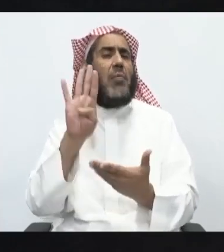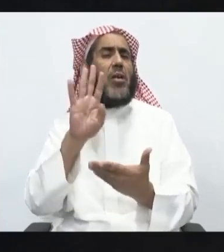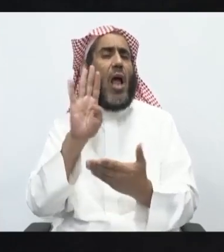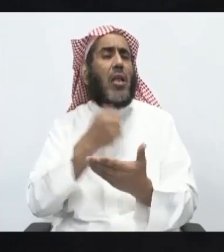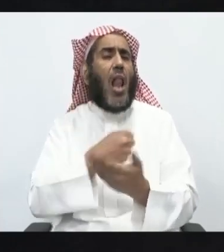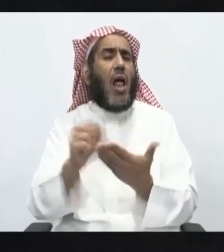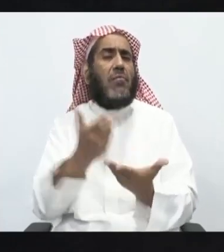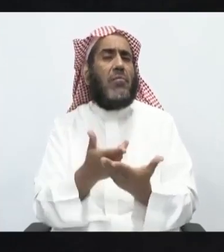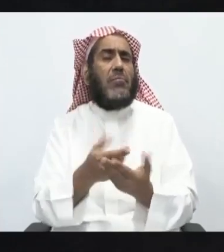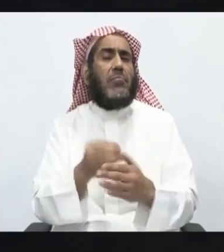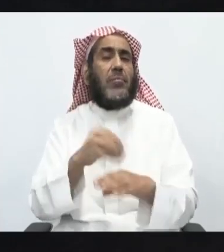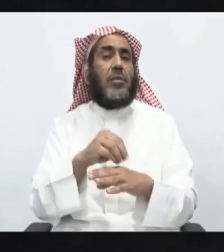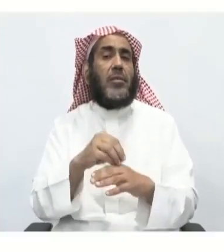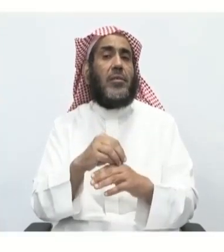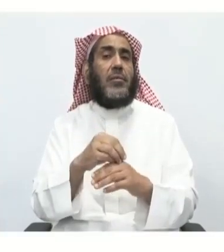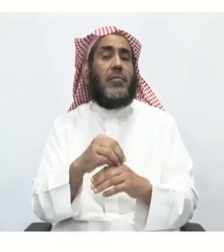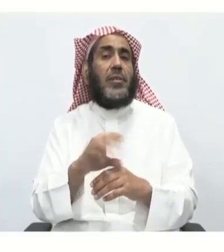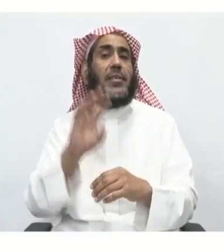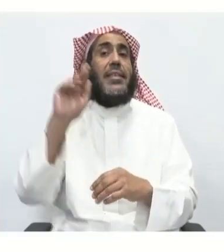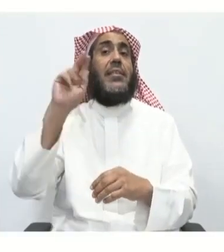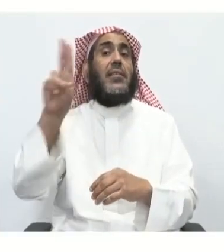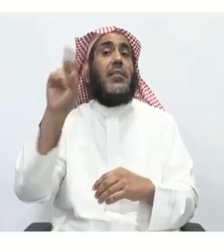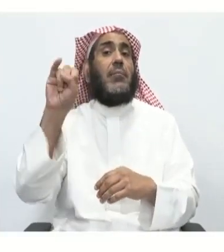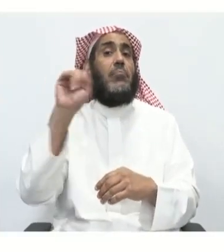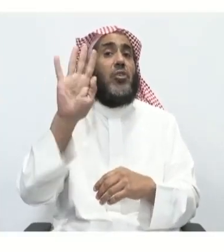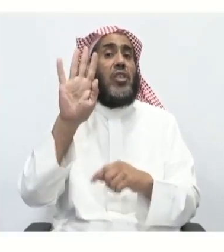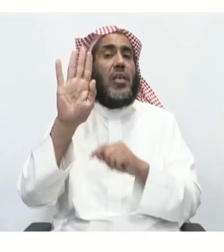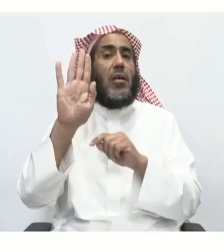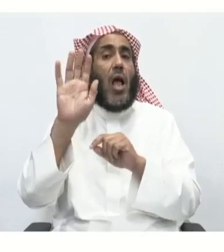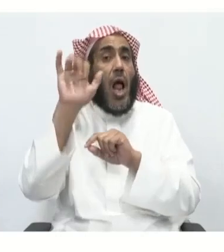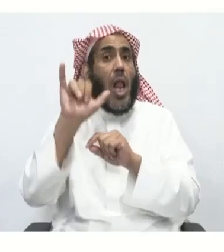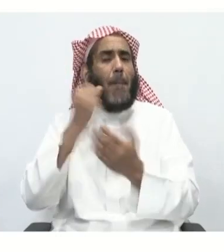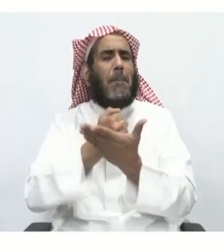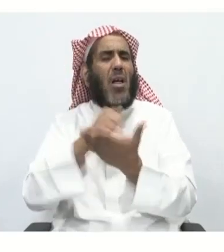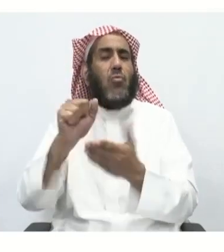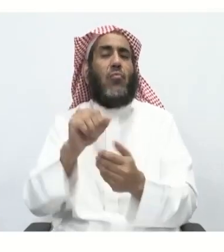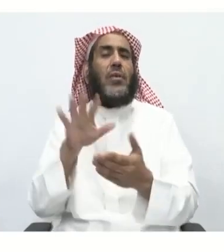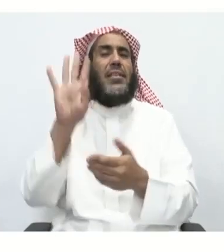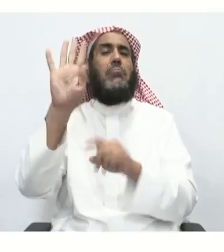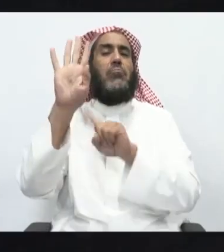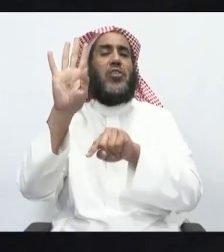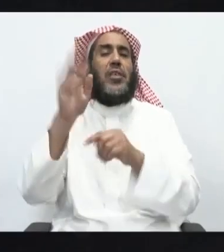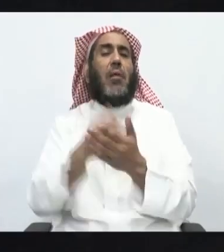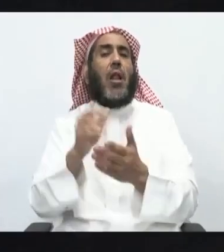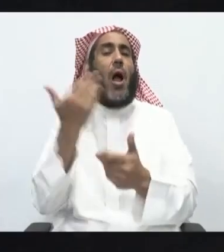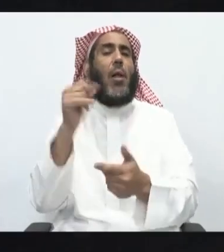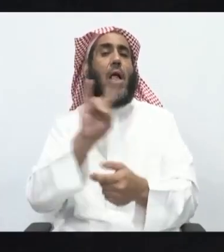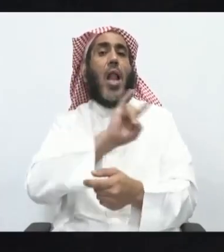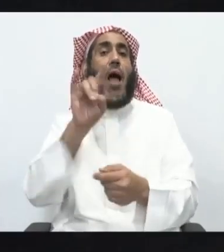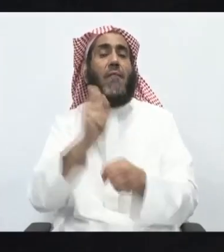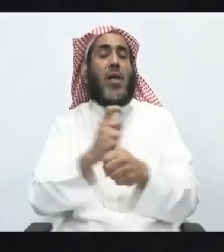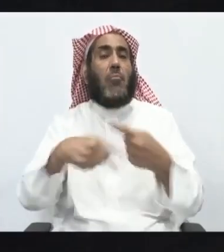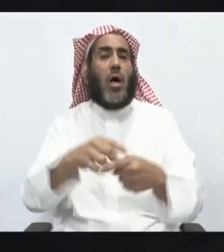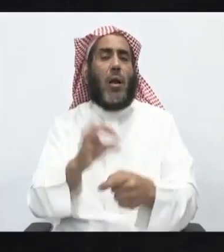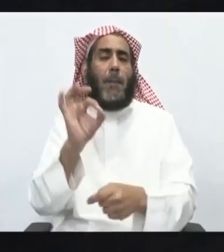الزياده جميل هنا تقول تمشي حذفت ال ايضا لانه فعل مضارع مجزوم حذف حرف العله فعل مضارع مجزوم